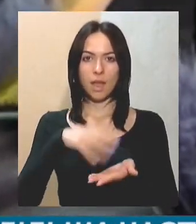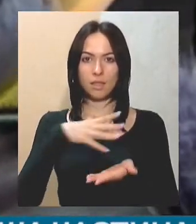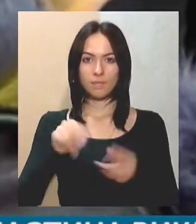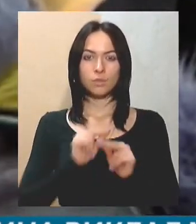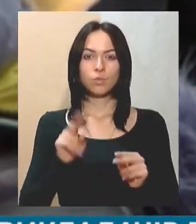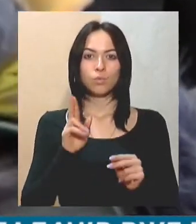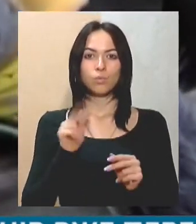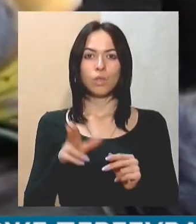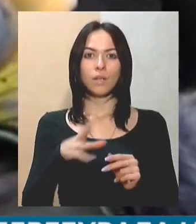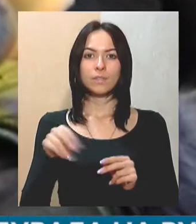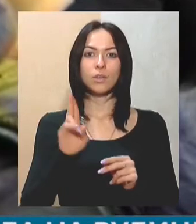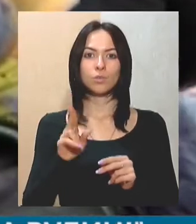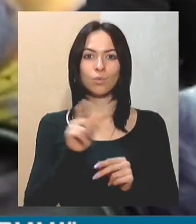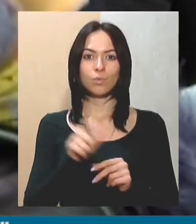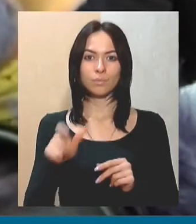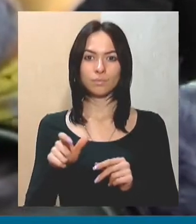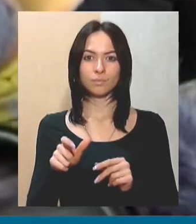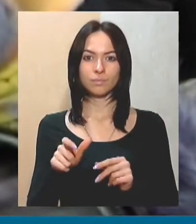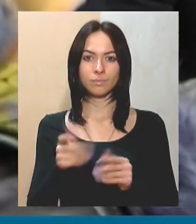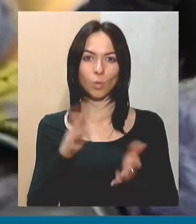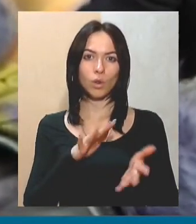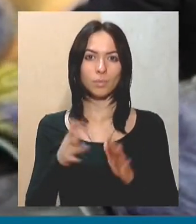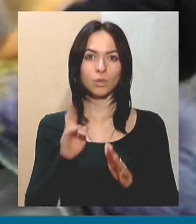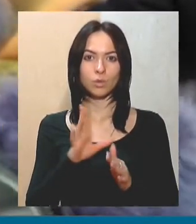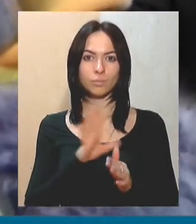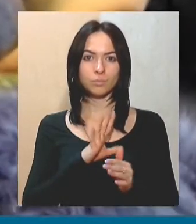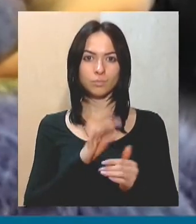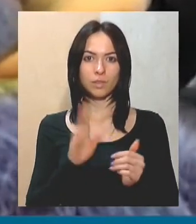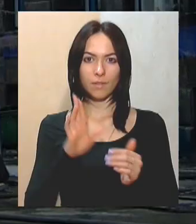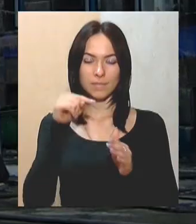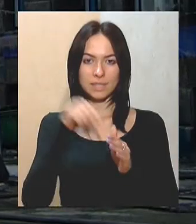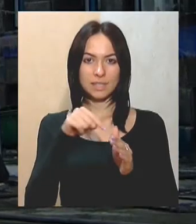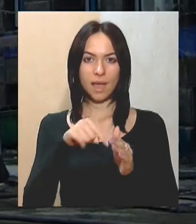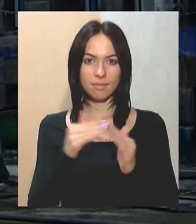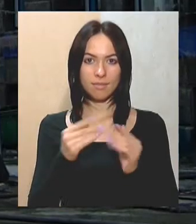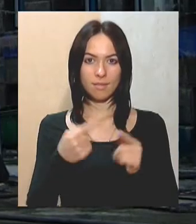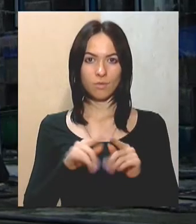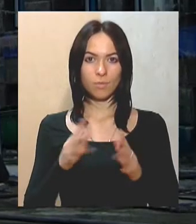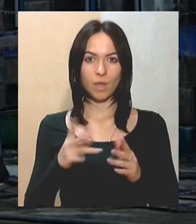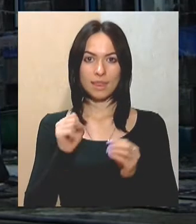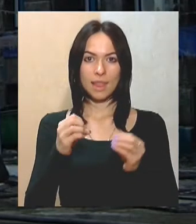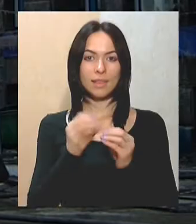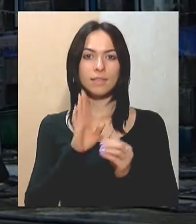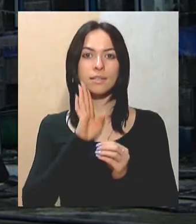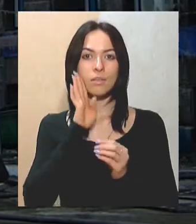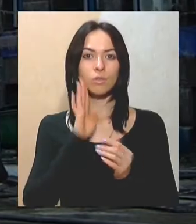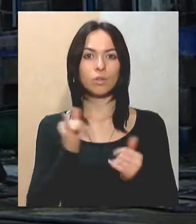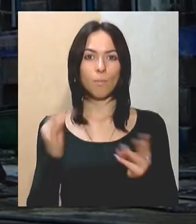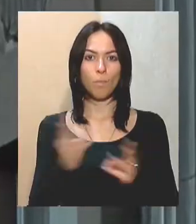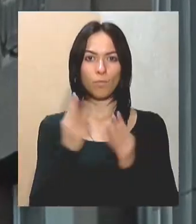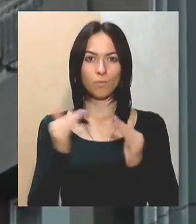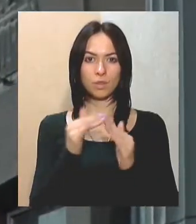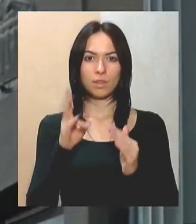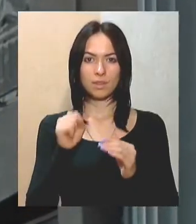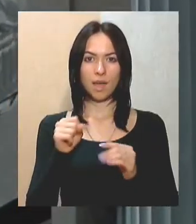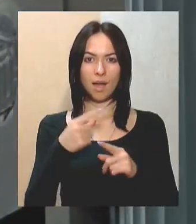всі, ті, які більш-менш знаходились в той момент здання. Станом на 10-ту ранку пожежу в будинку на розі